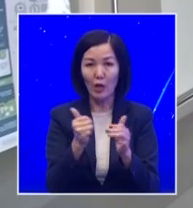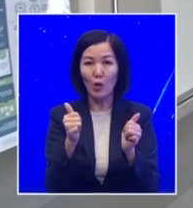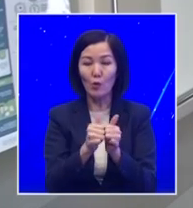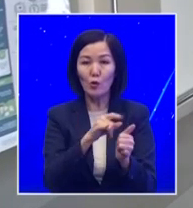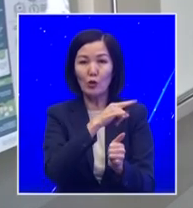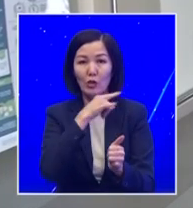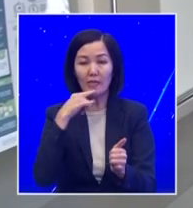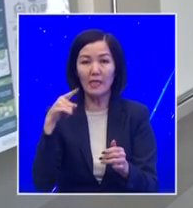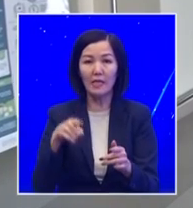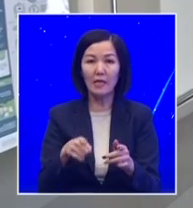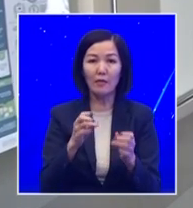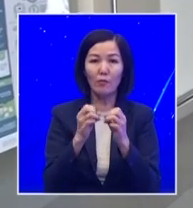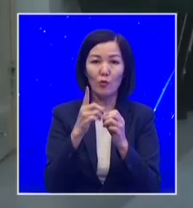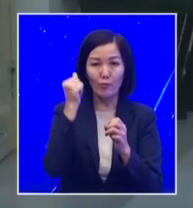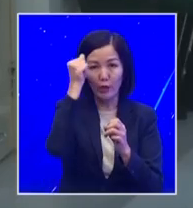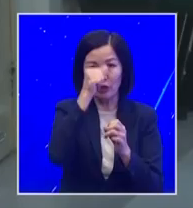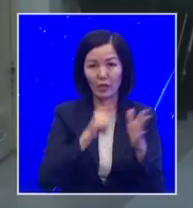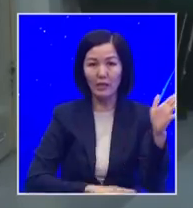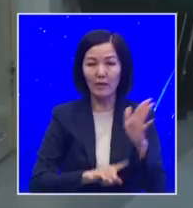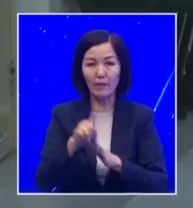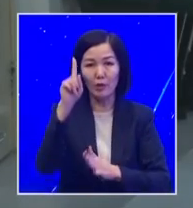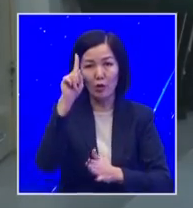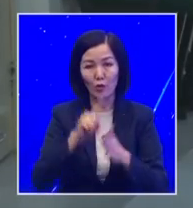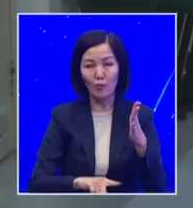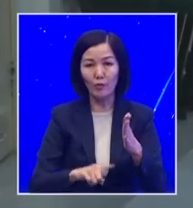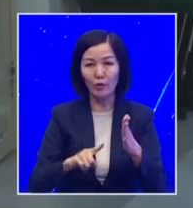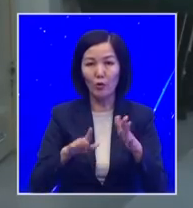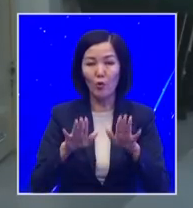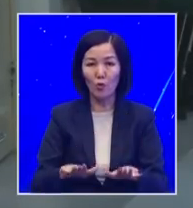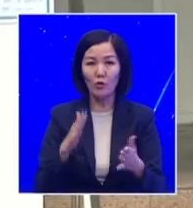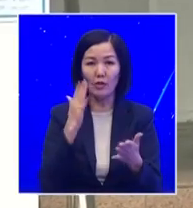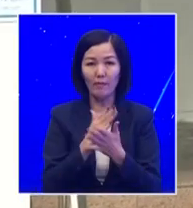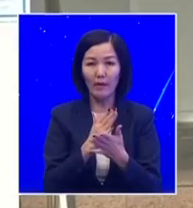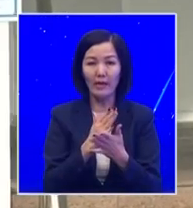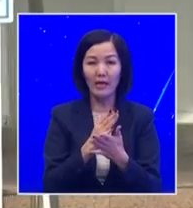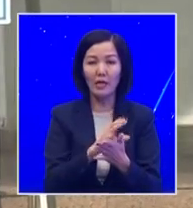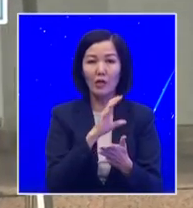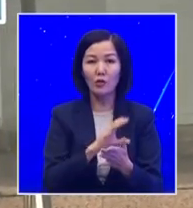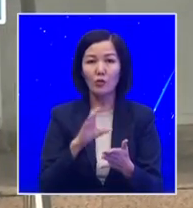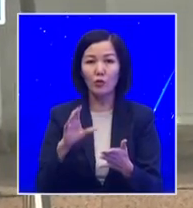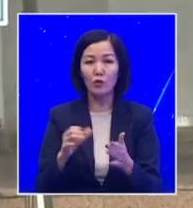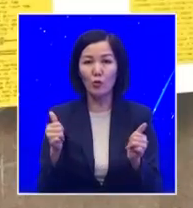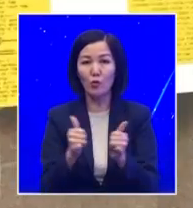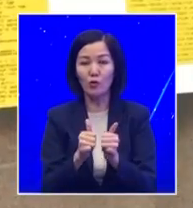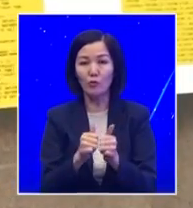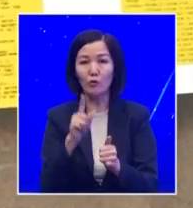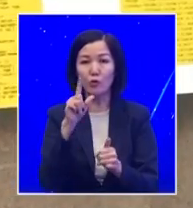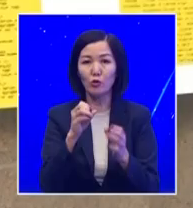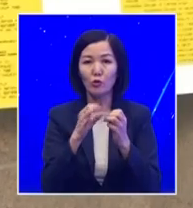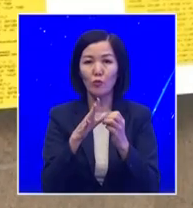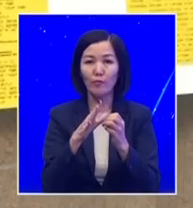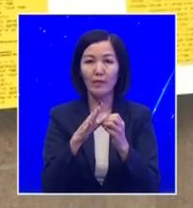Ресейде 2011 жылдан бастап үміт бесіктері қойылыпты. Сәйкесінше соңғы жылдары солтүстік көршіміз